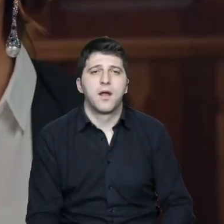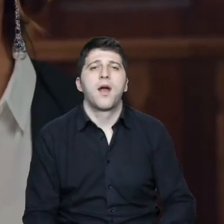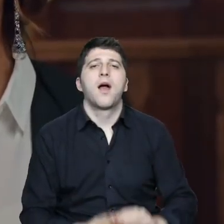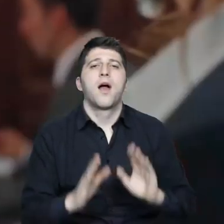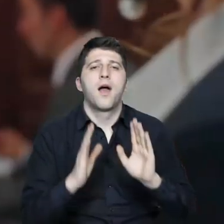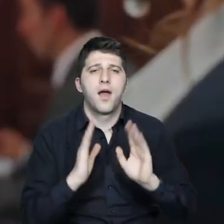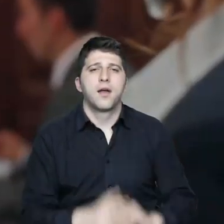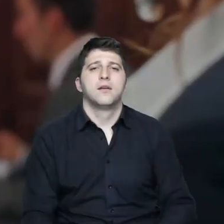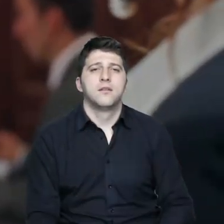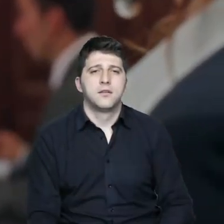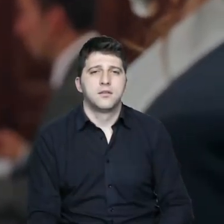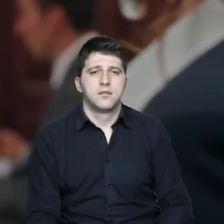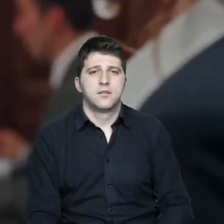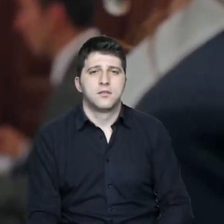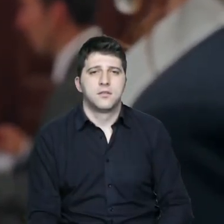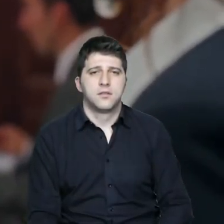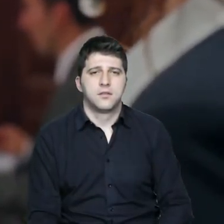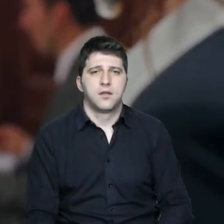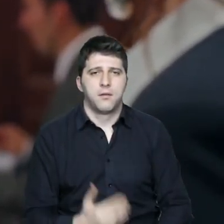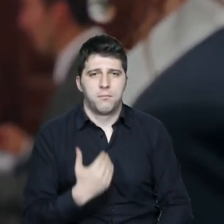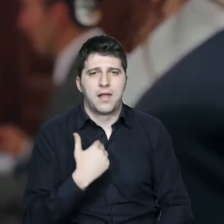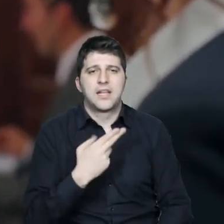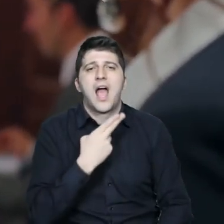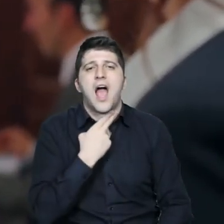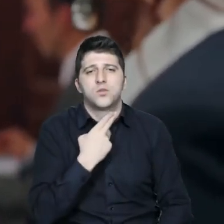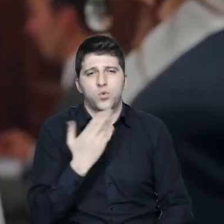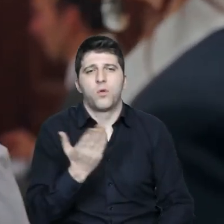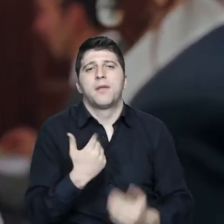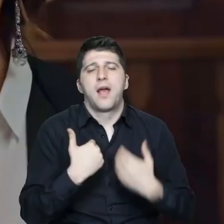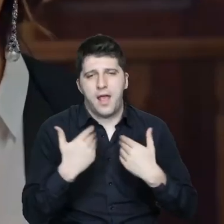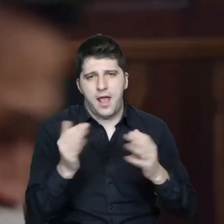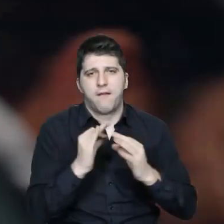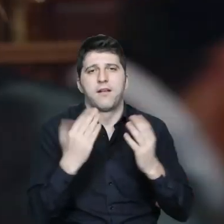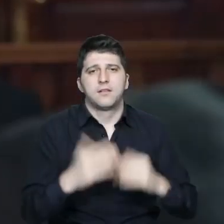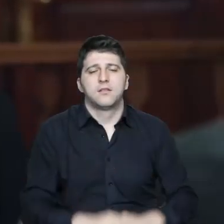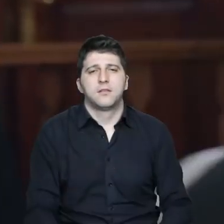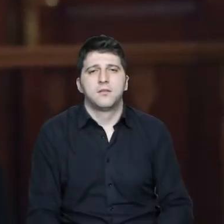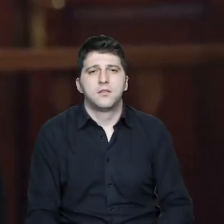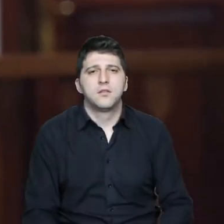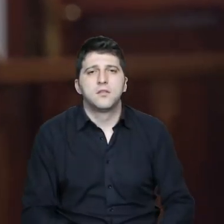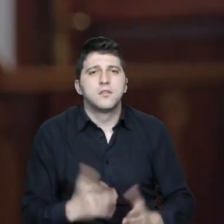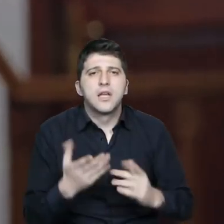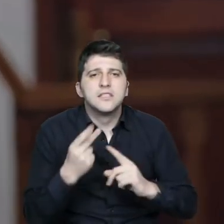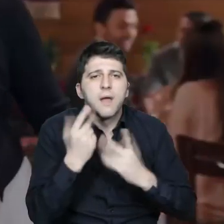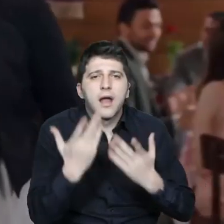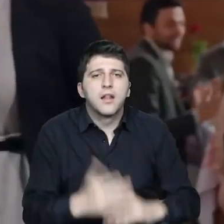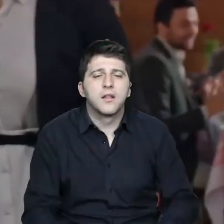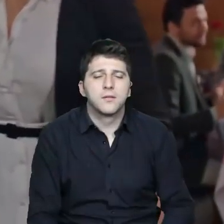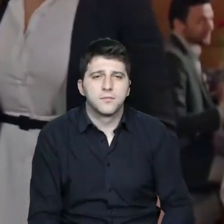Aa! Ben garsonum ya. Evet. Ne? İsmail!